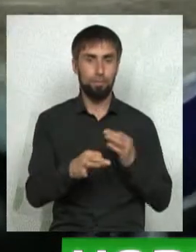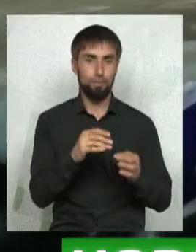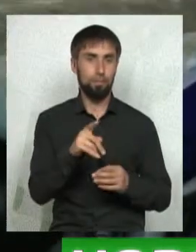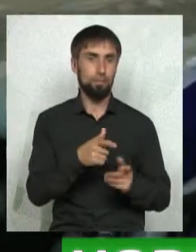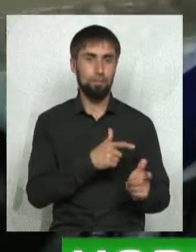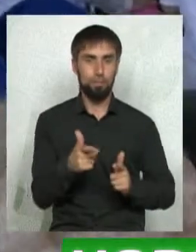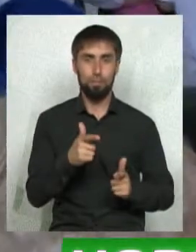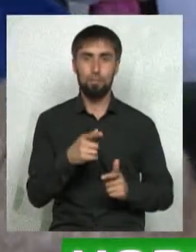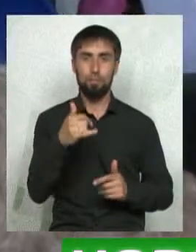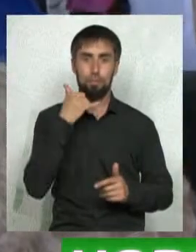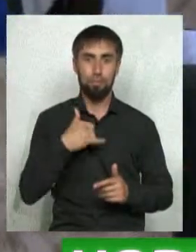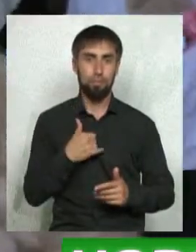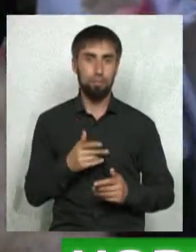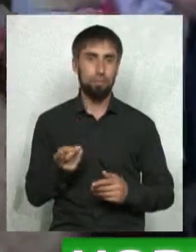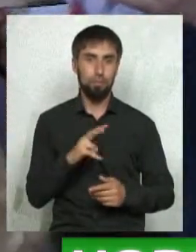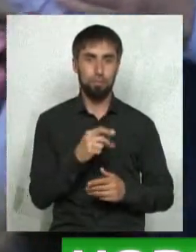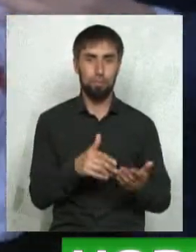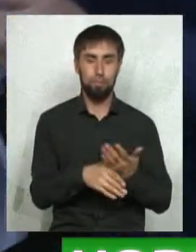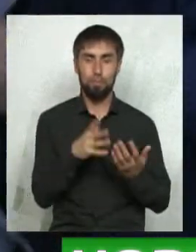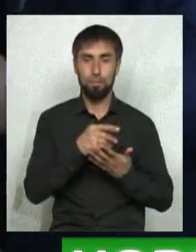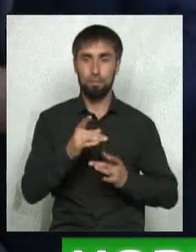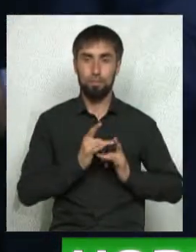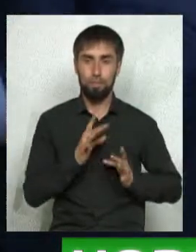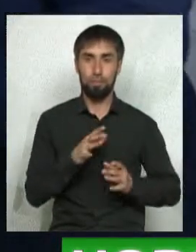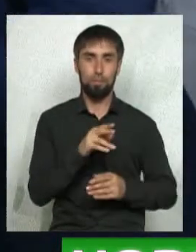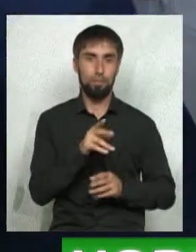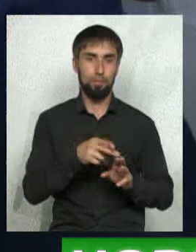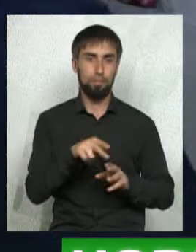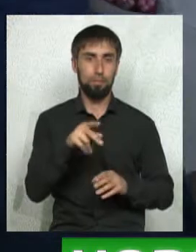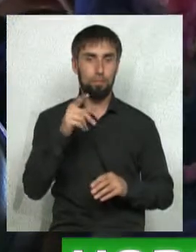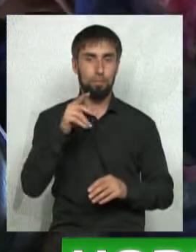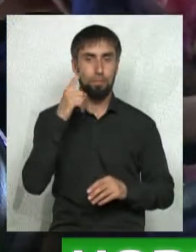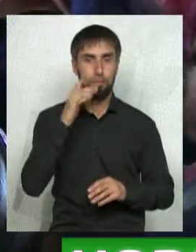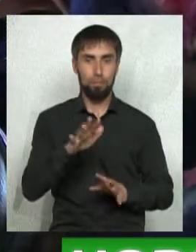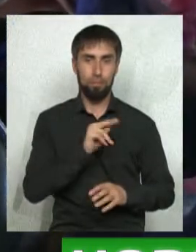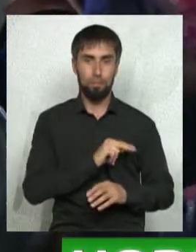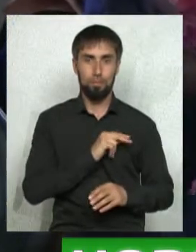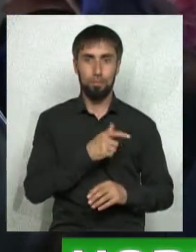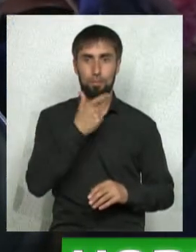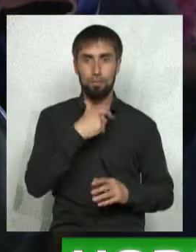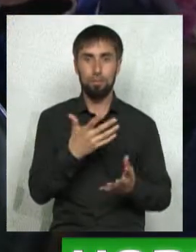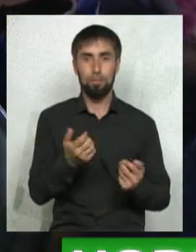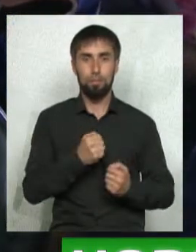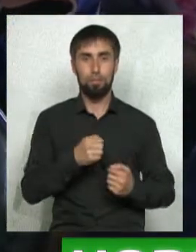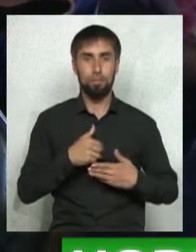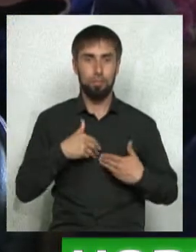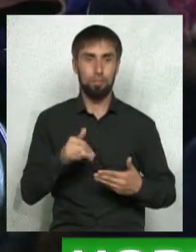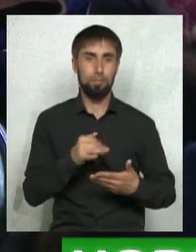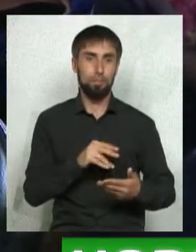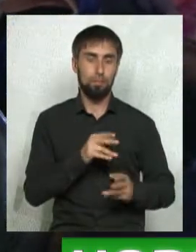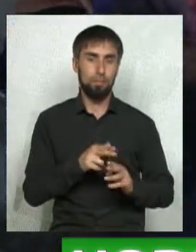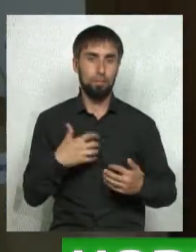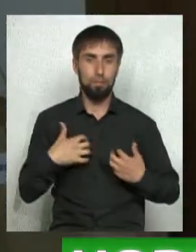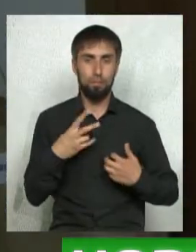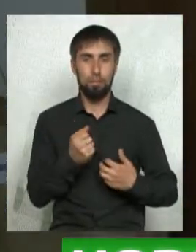звонку приехать на помощь. Даже в свой праздник сотрудники скорой думают только о работе. Скромно принимают поздравления и спешат на